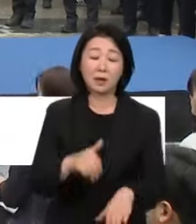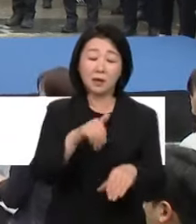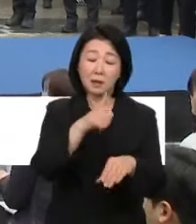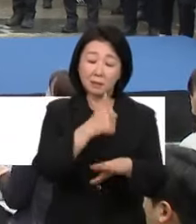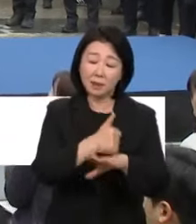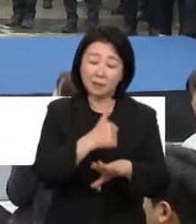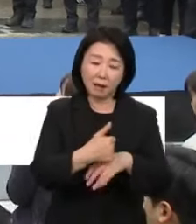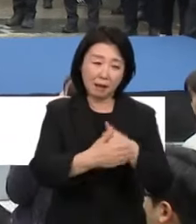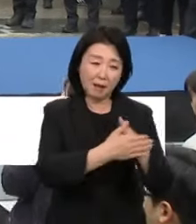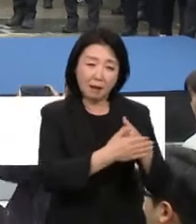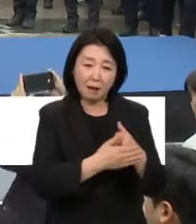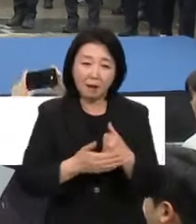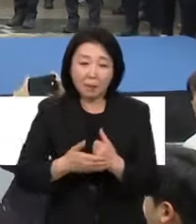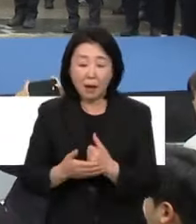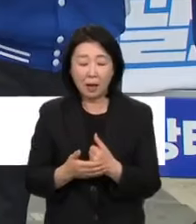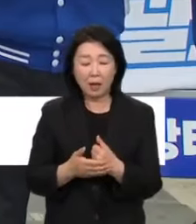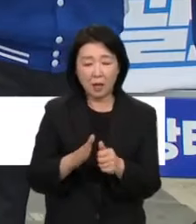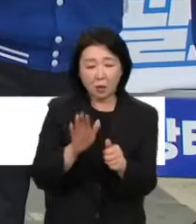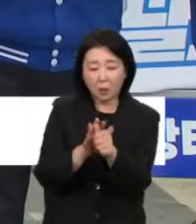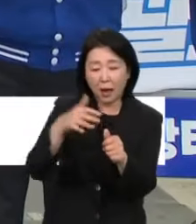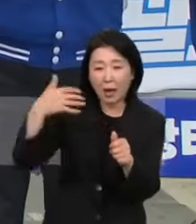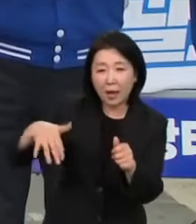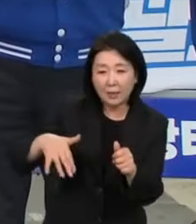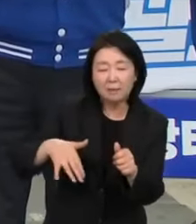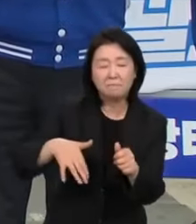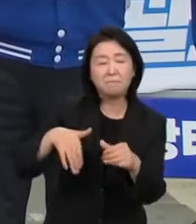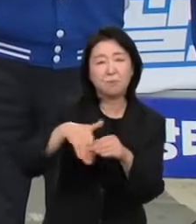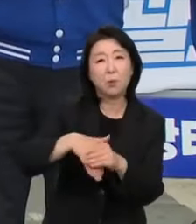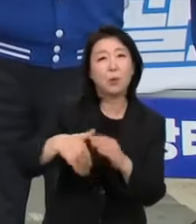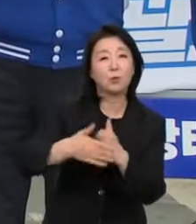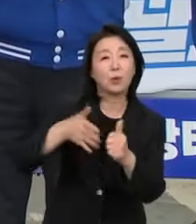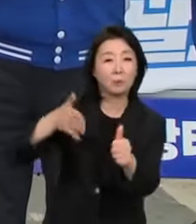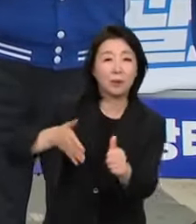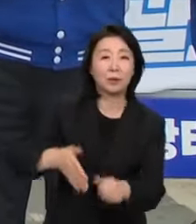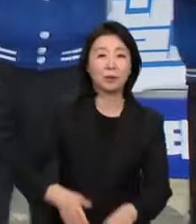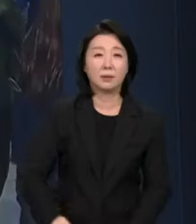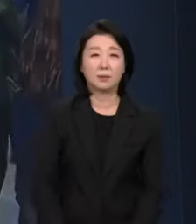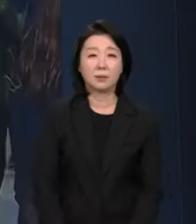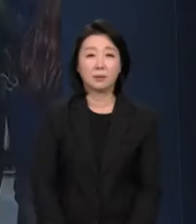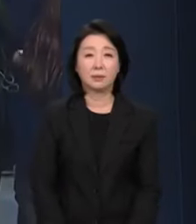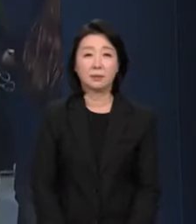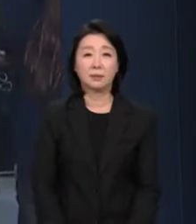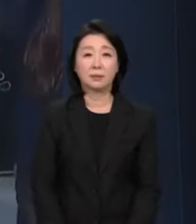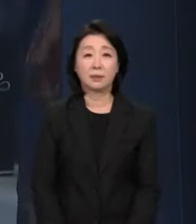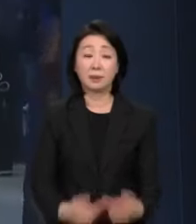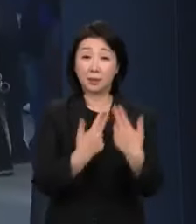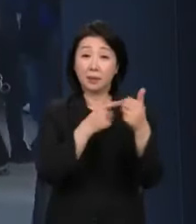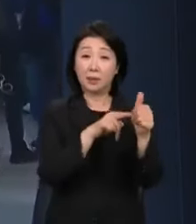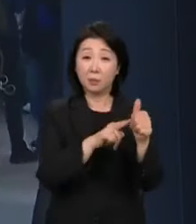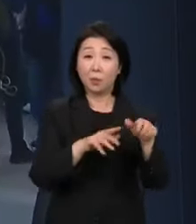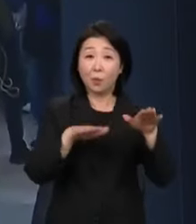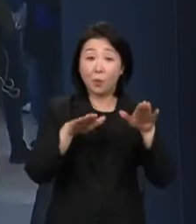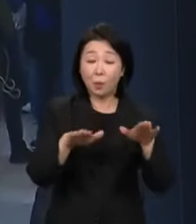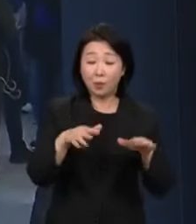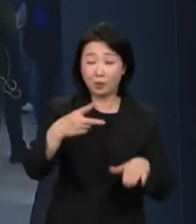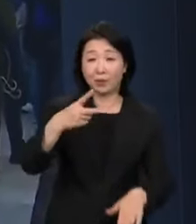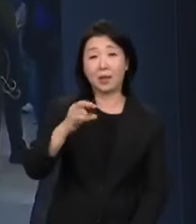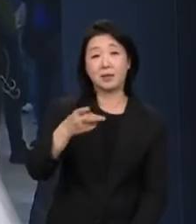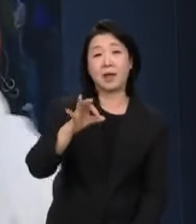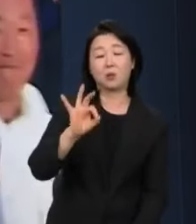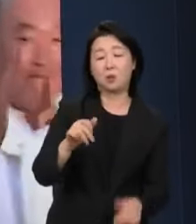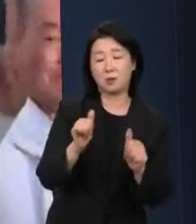물론 중도층과 부동층 표심도 공략한다는 전략입니다. 네, 이재명 대표 오늘 대장동